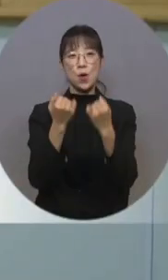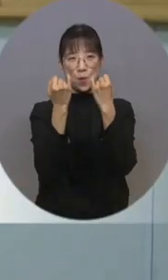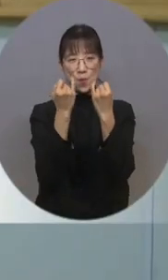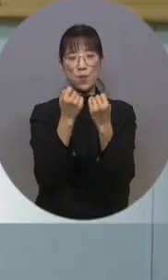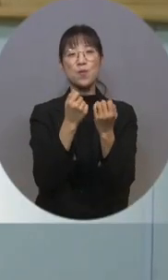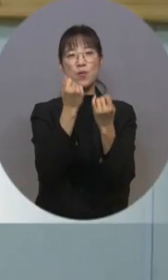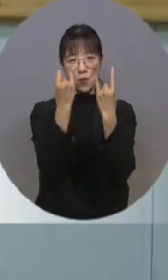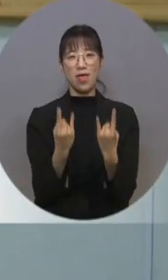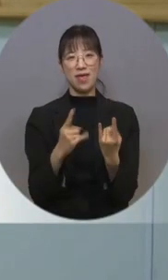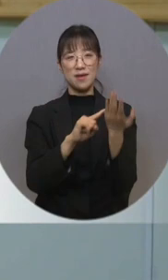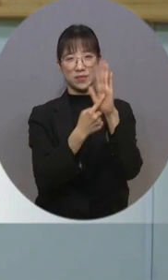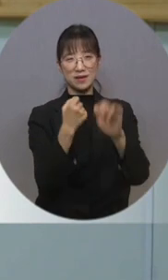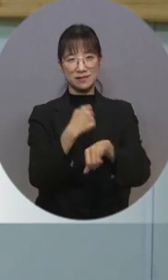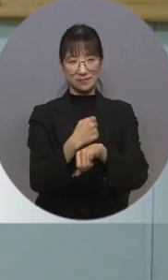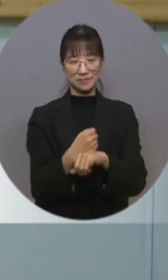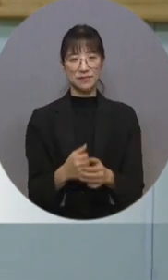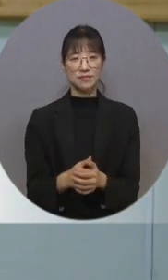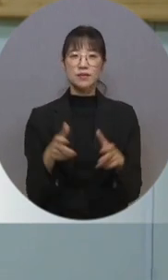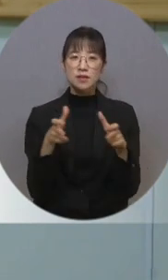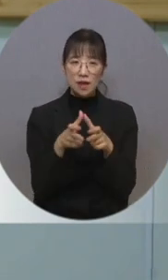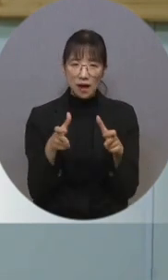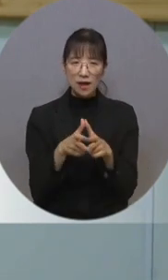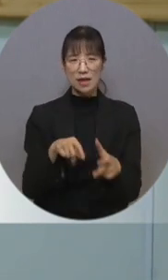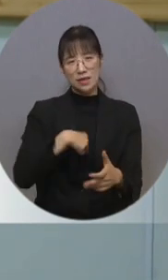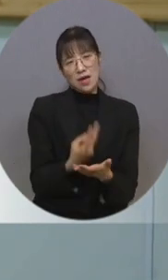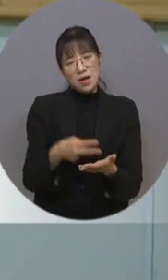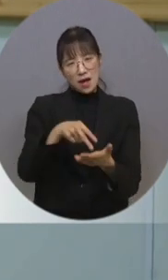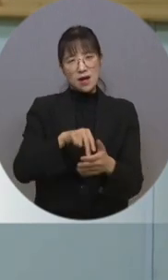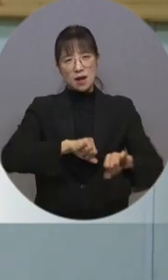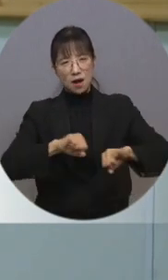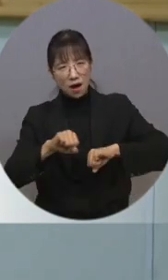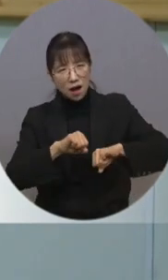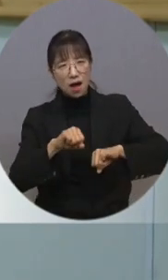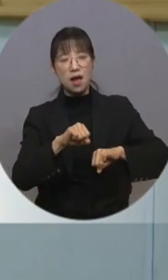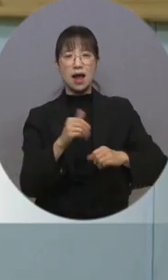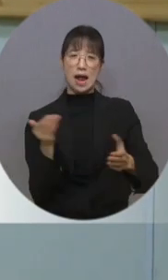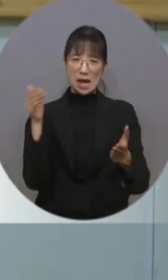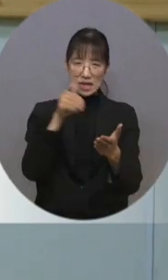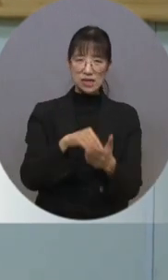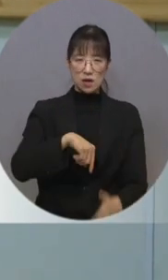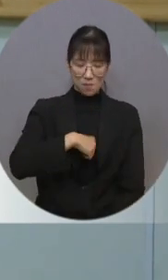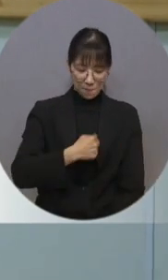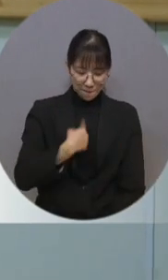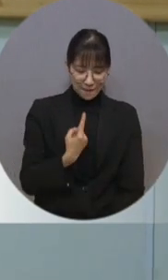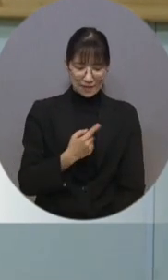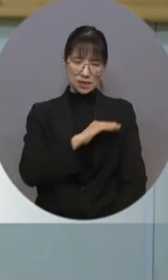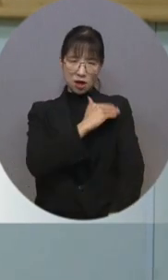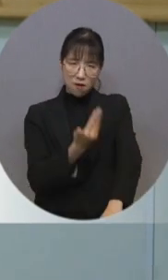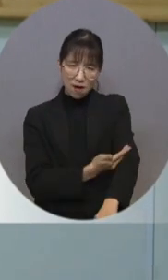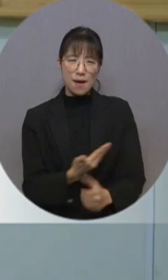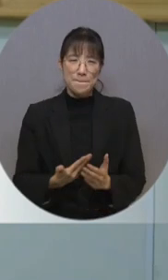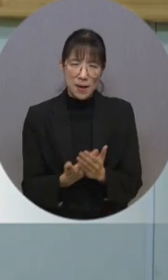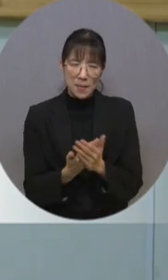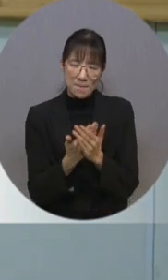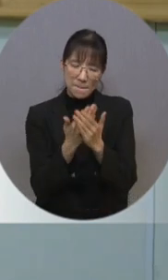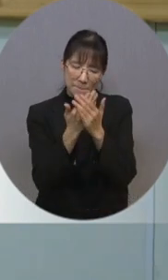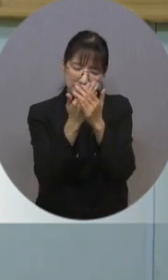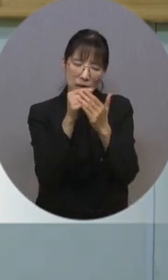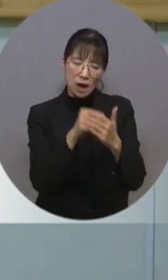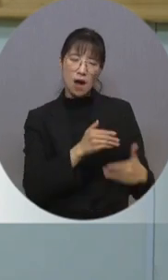장애인들이 자립생활을 하기까지는 상당한 본인들의 그런 역량을 키워가는